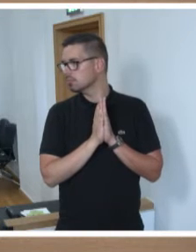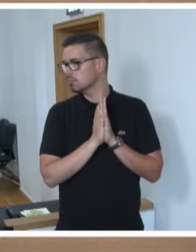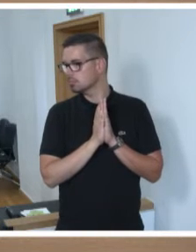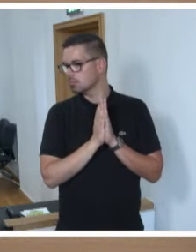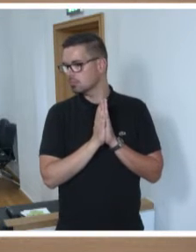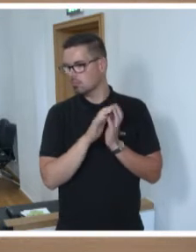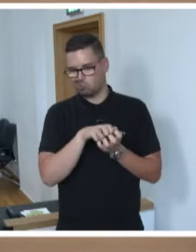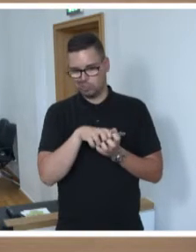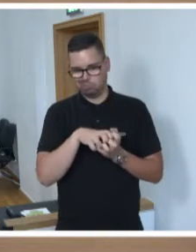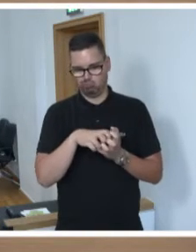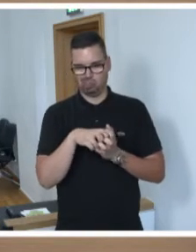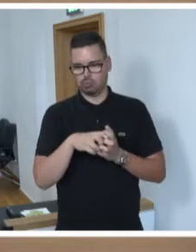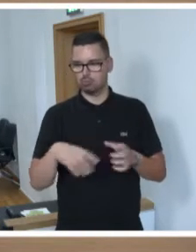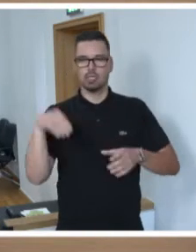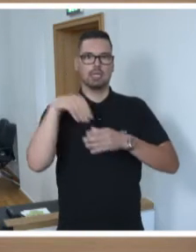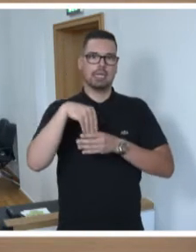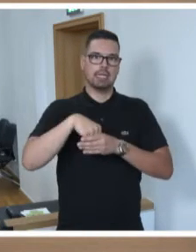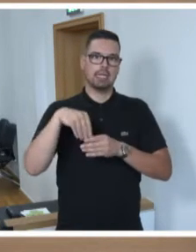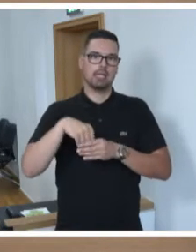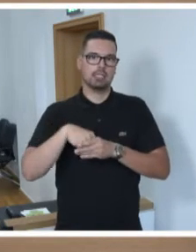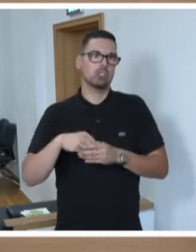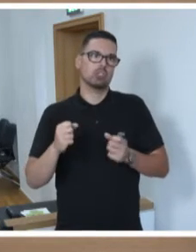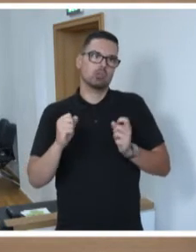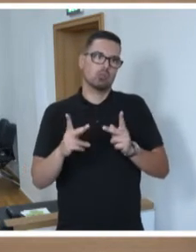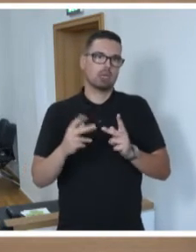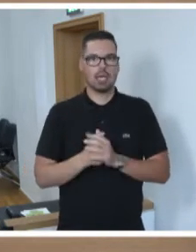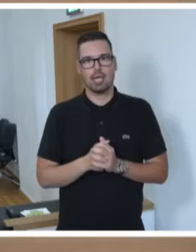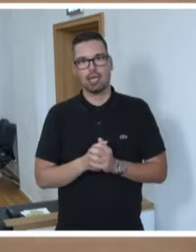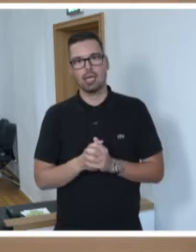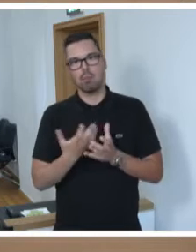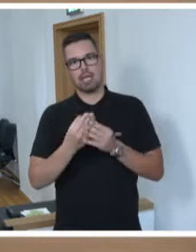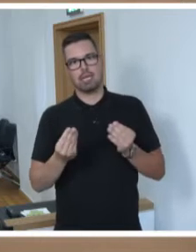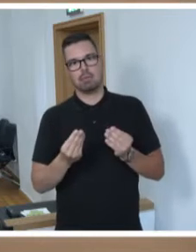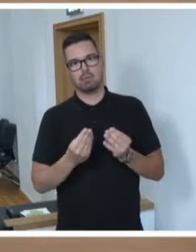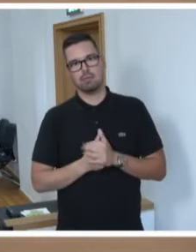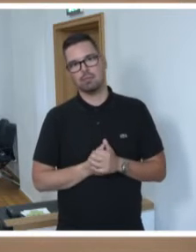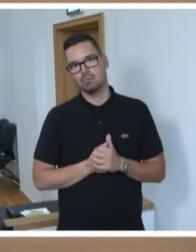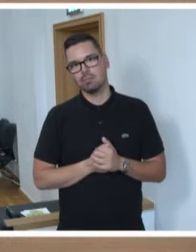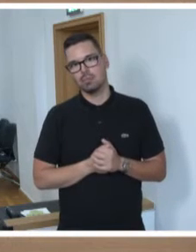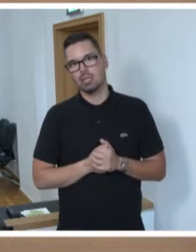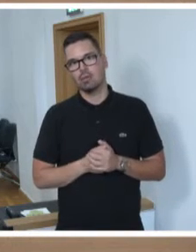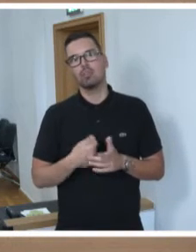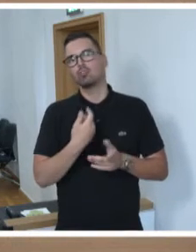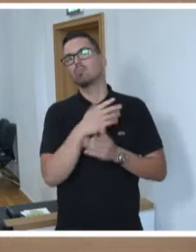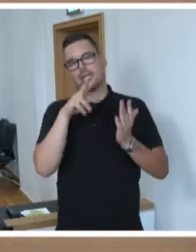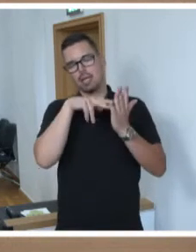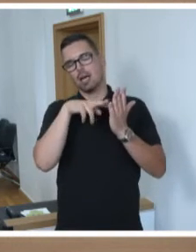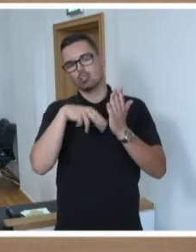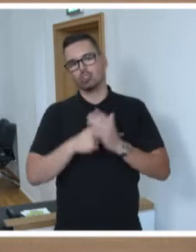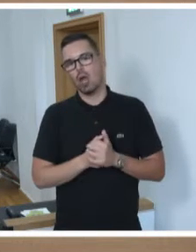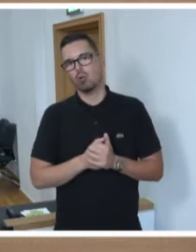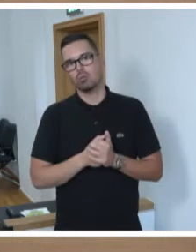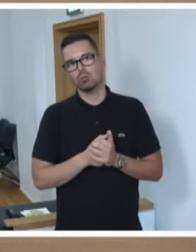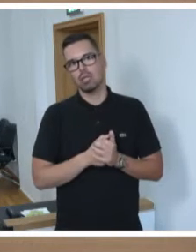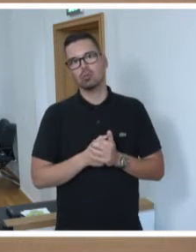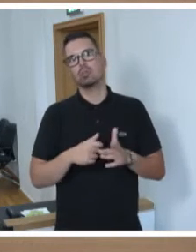Ministerpräsidentin, hat eine inhaltlich ging so, aber sonst eine gute Rede gehalten. Aber Sie können es nachher vielleicht nachschauen. Ansonsten die